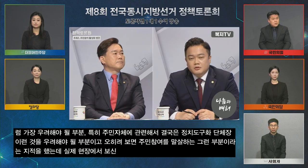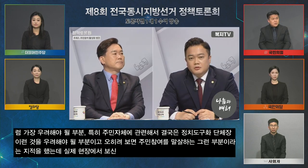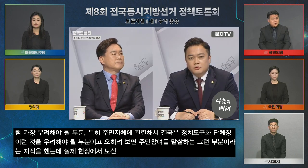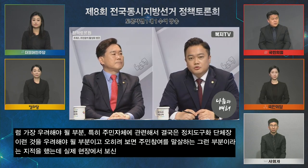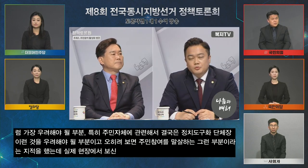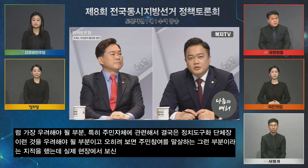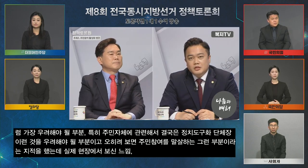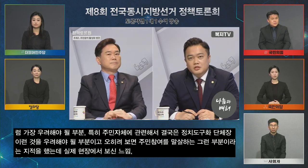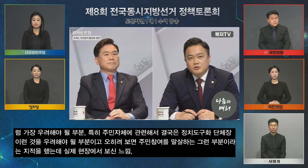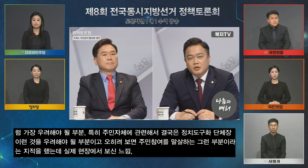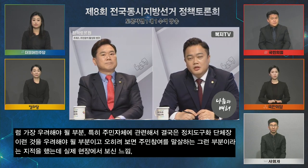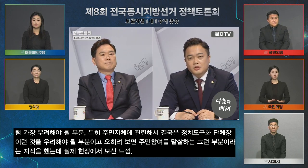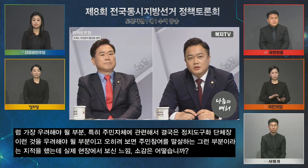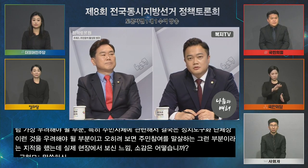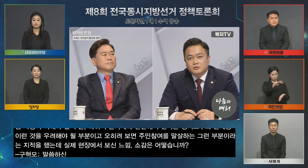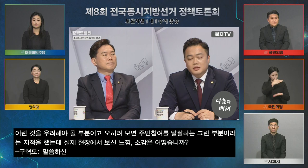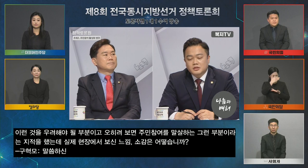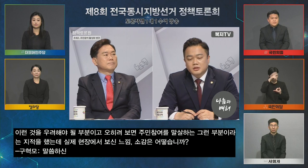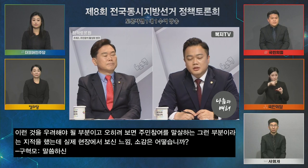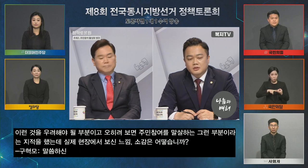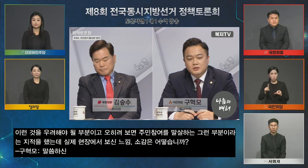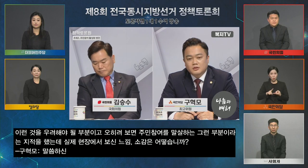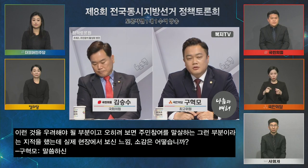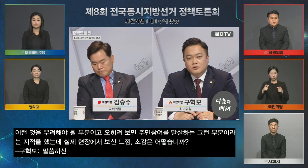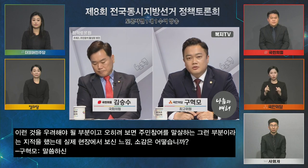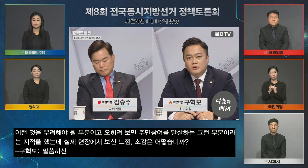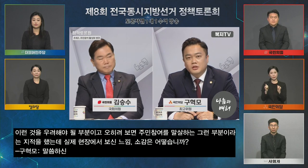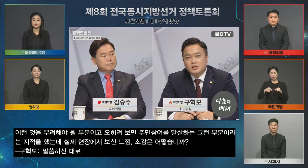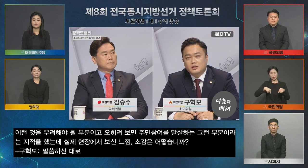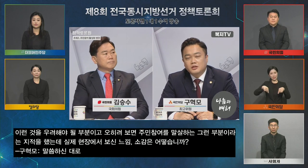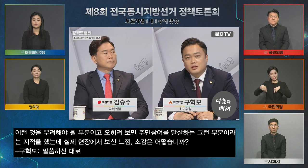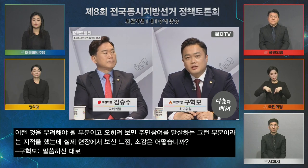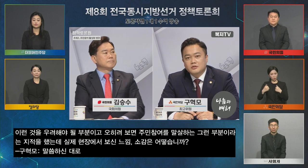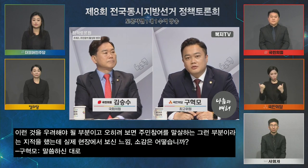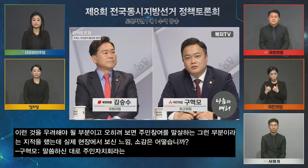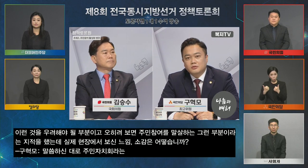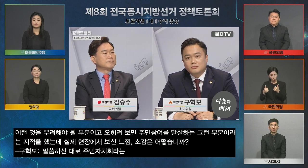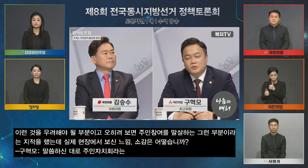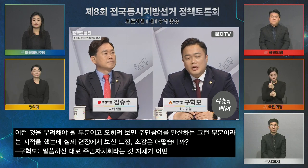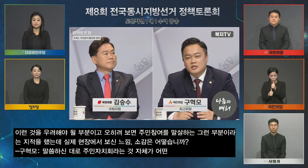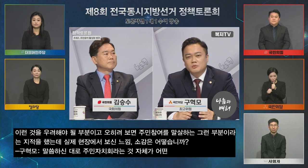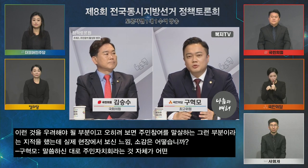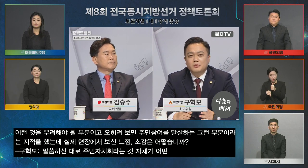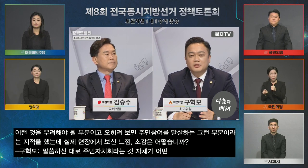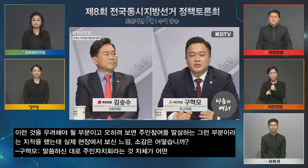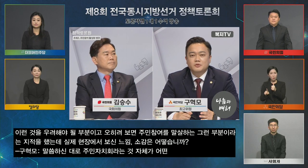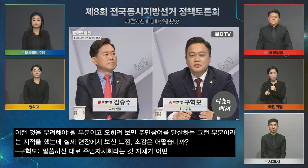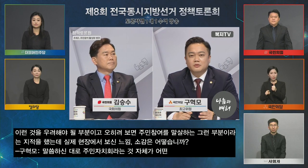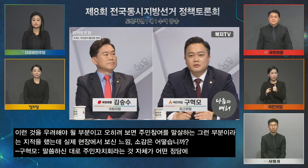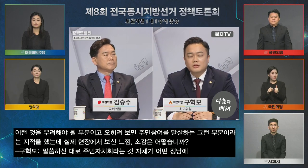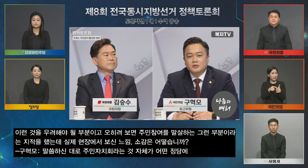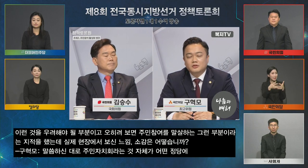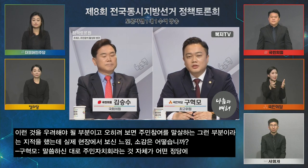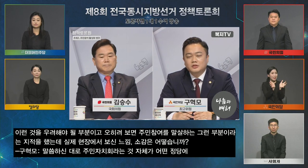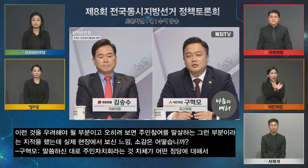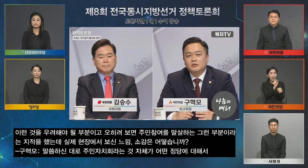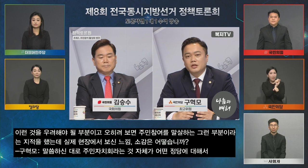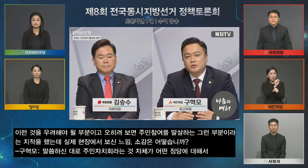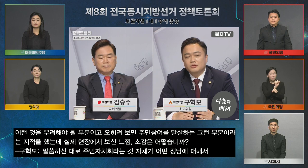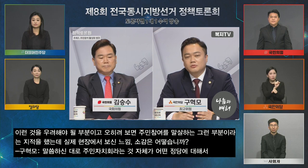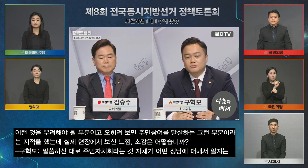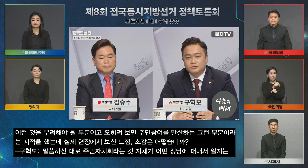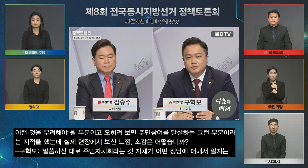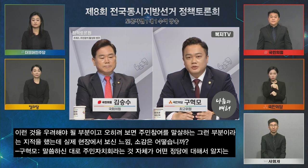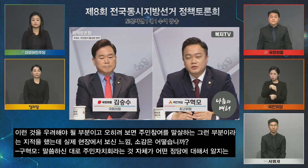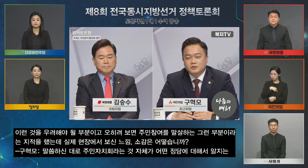말씀하신 대로 주민자치회라는 것 자체가 어떤 정당에 대해서 알지를 못합니다. 행정에서. 늘